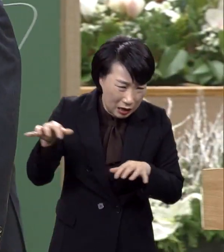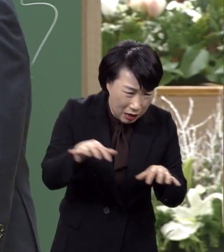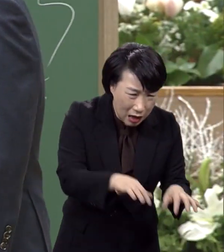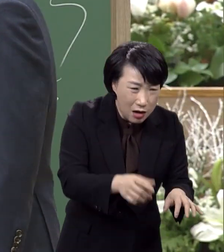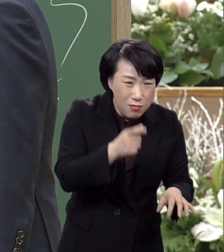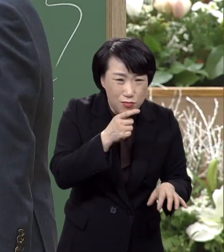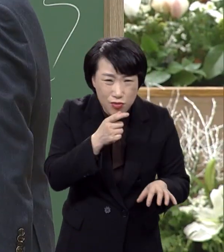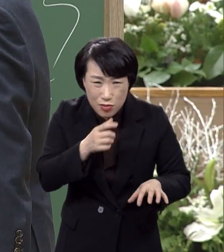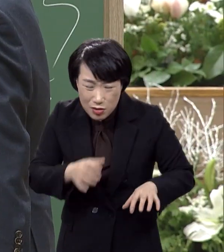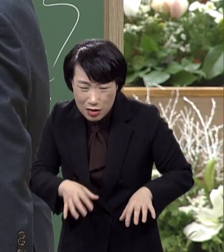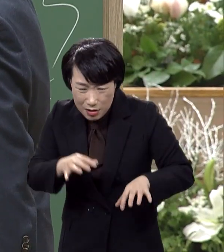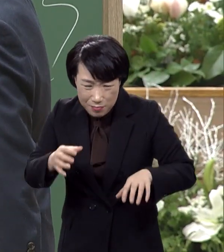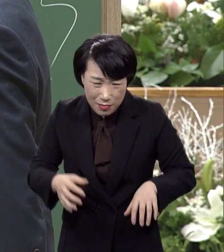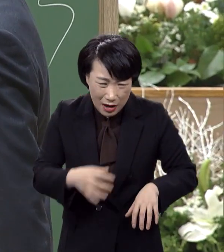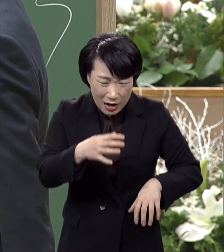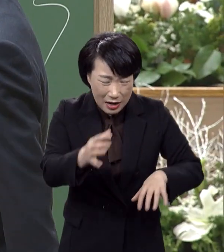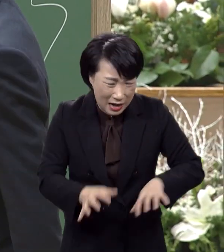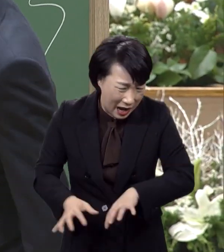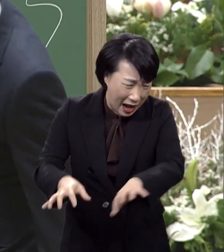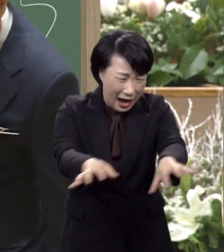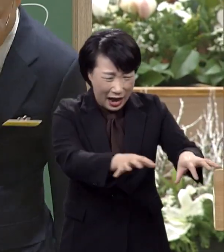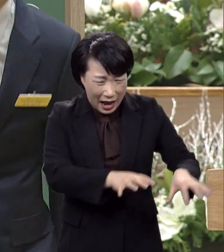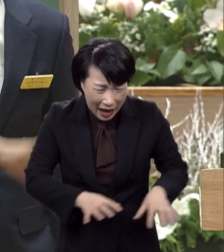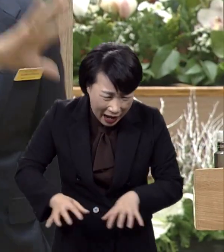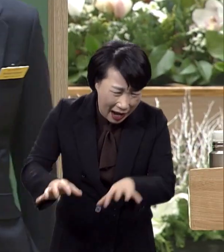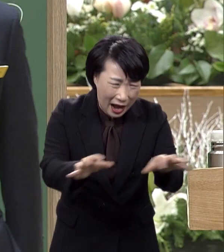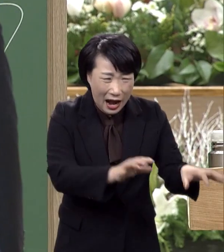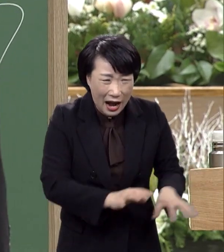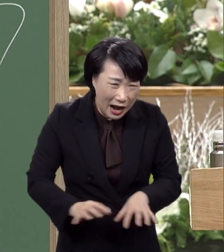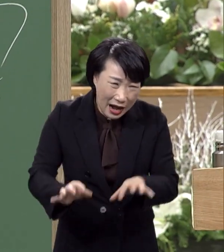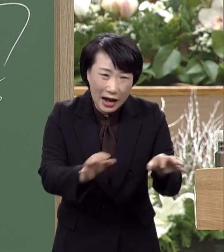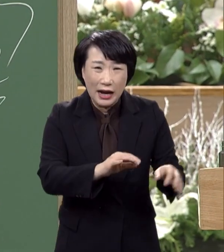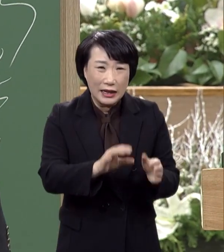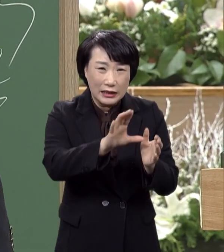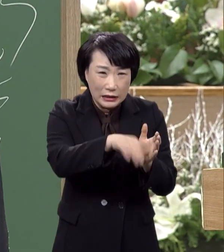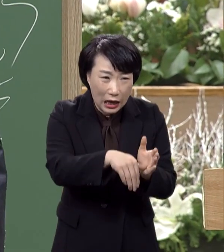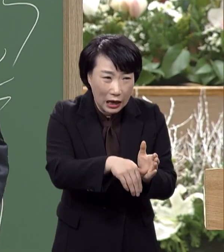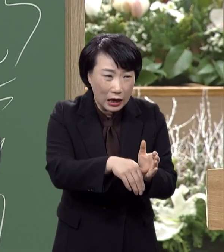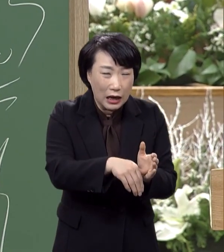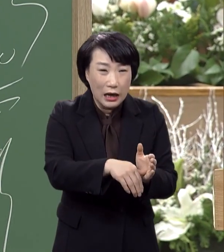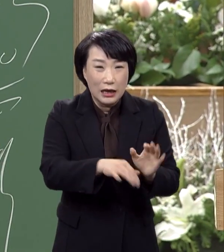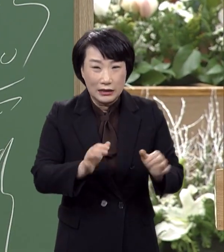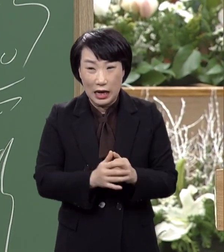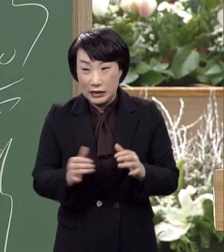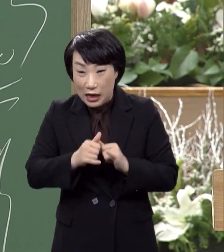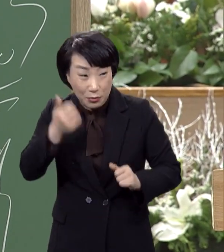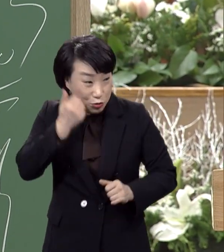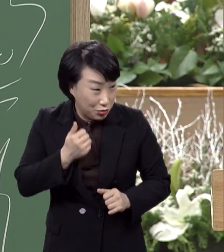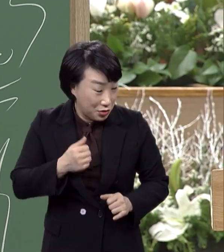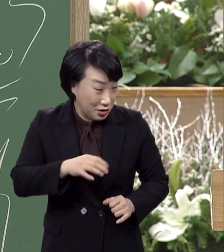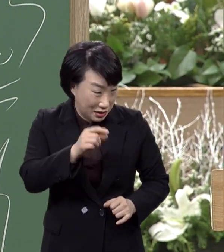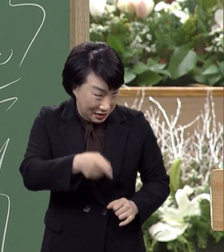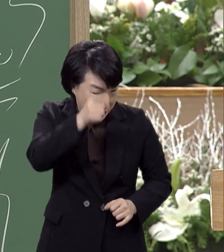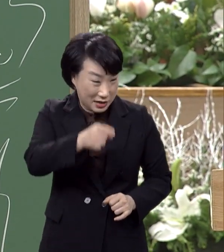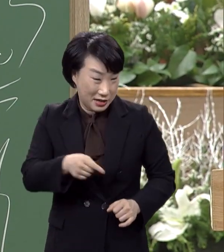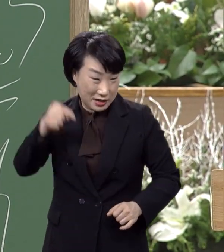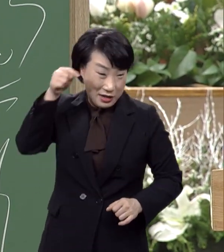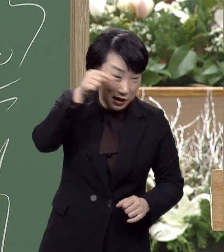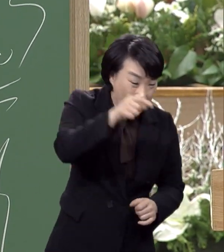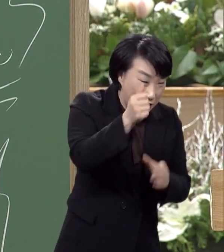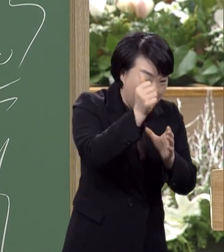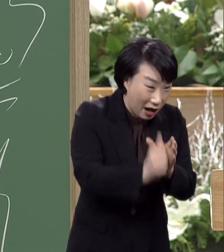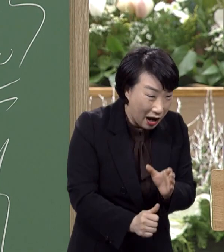물을 아래 위로 확 흔들어 동하게 할 때 사람이 들어가면 무슨